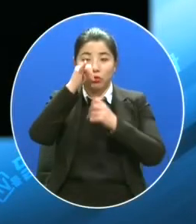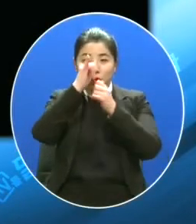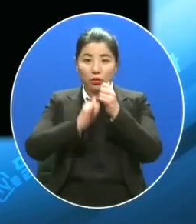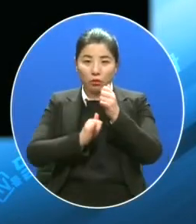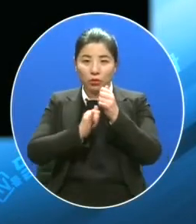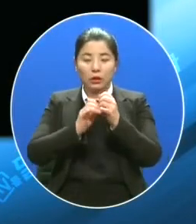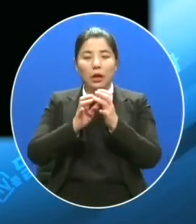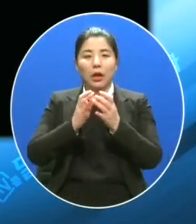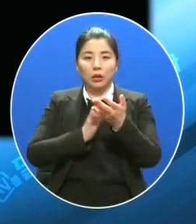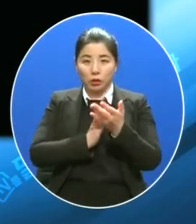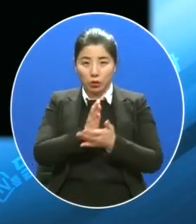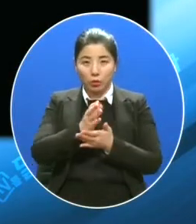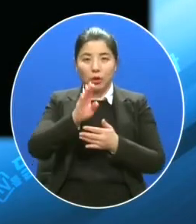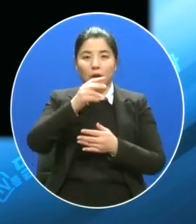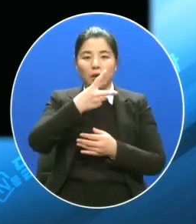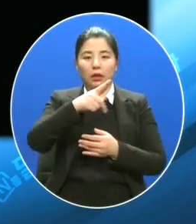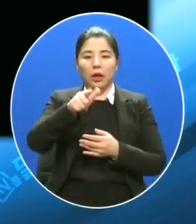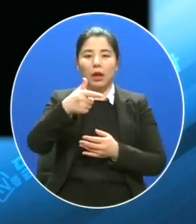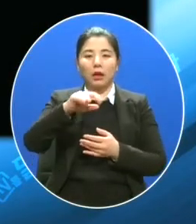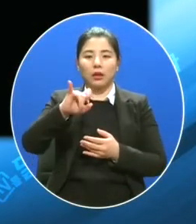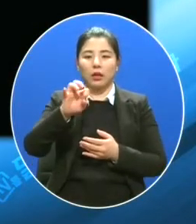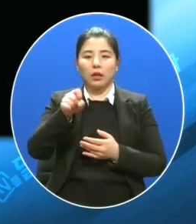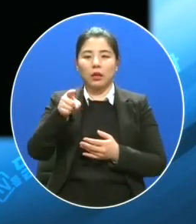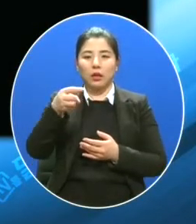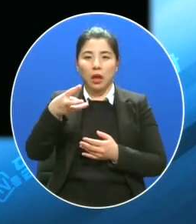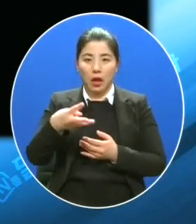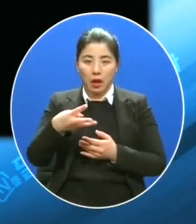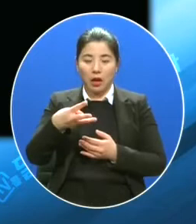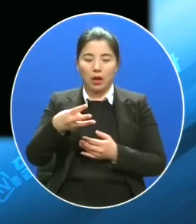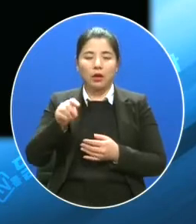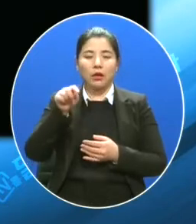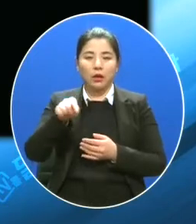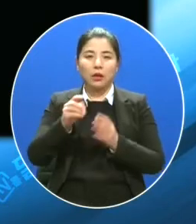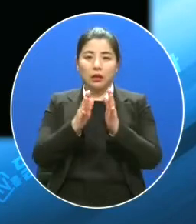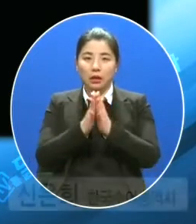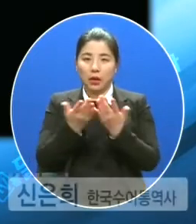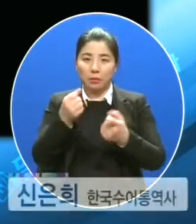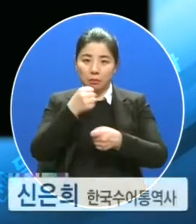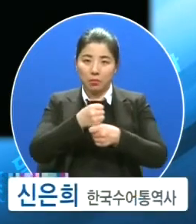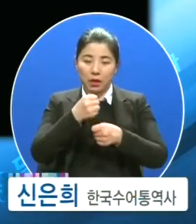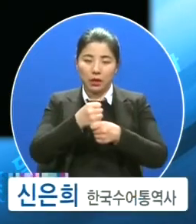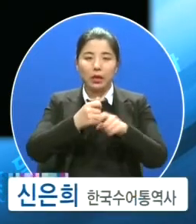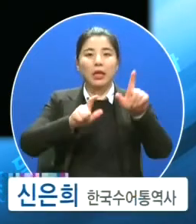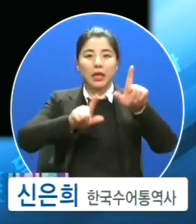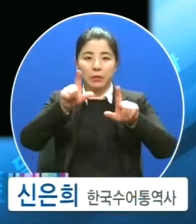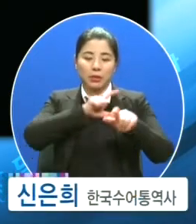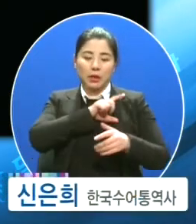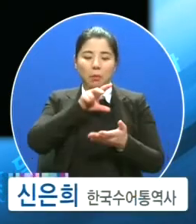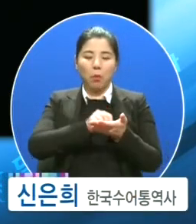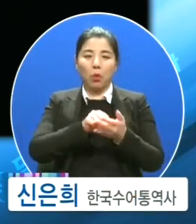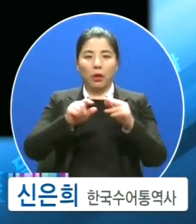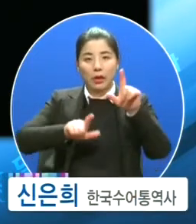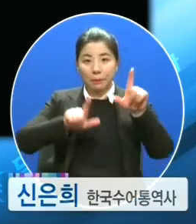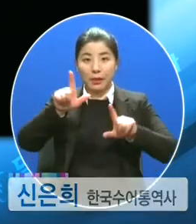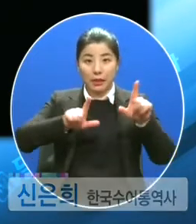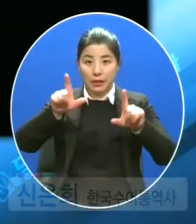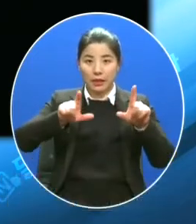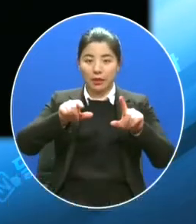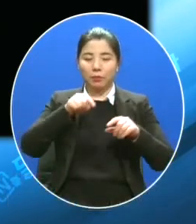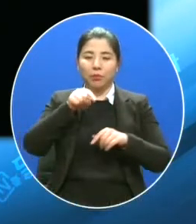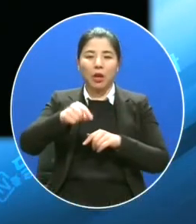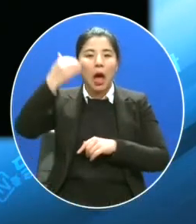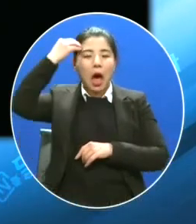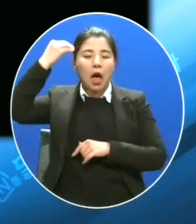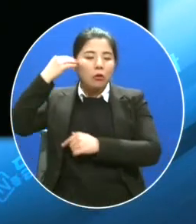미국의 역사학자 다니엘 부어스틴이 1960년대 초반에 펴낸 이미지라는 제목의 저서가